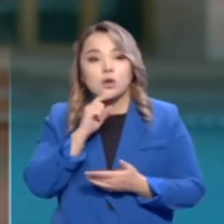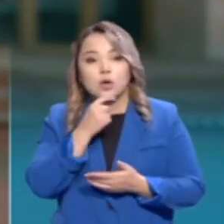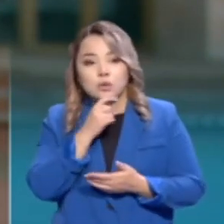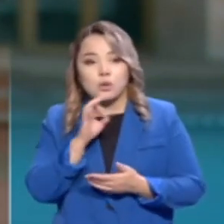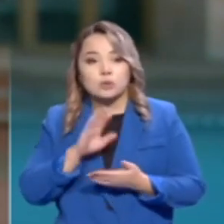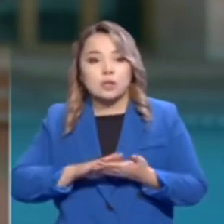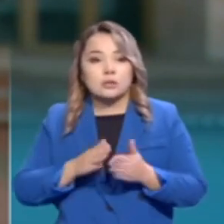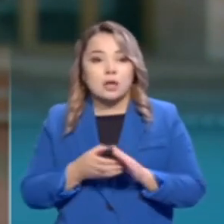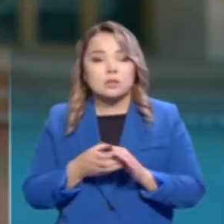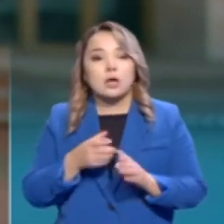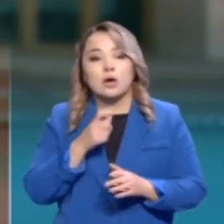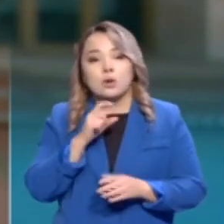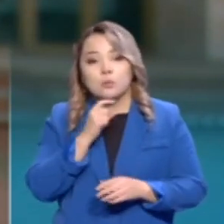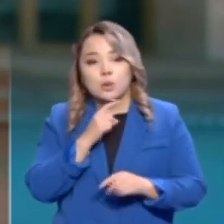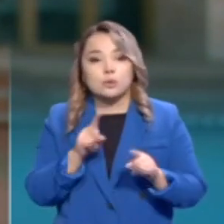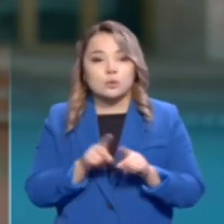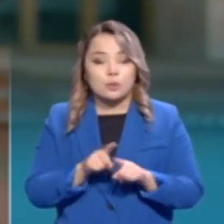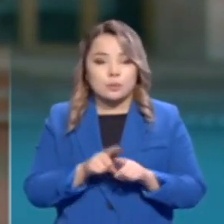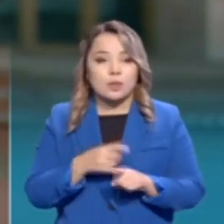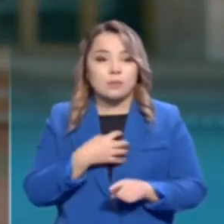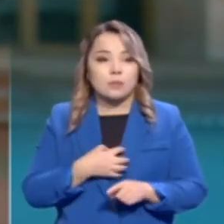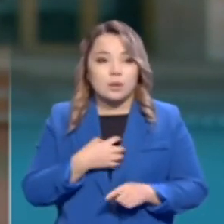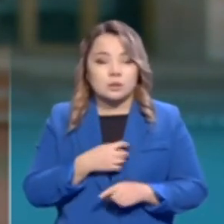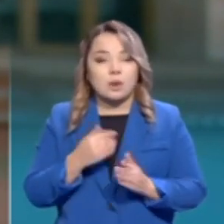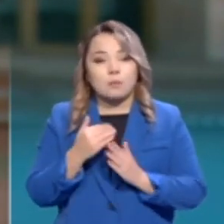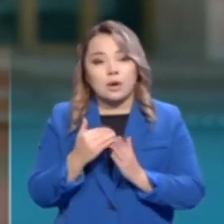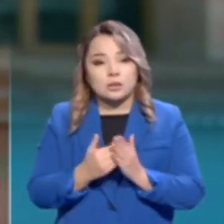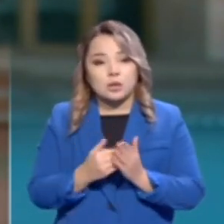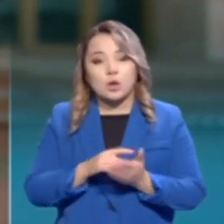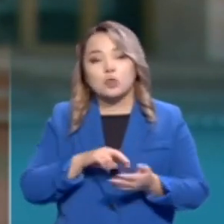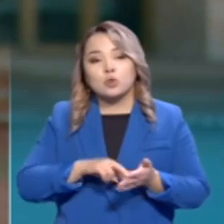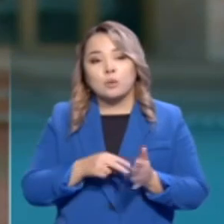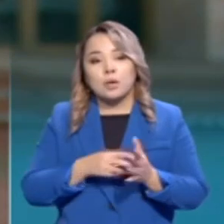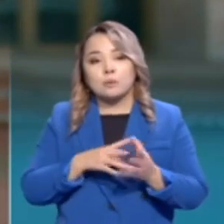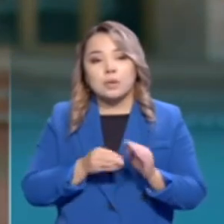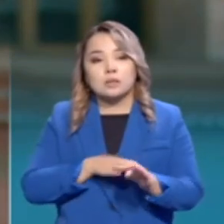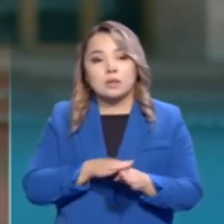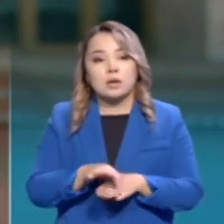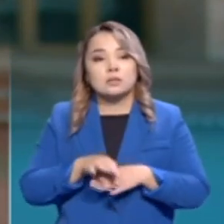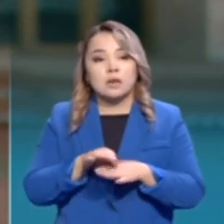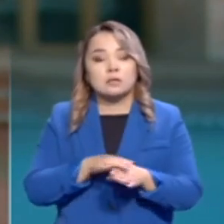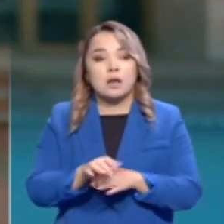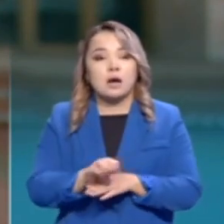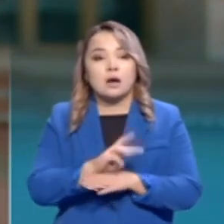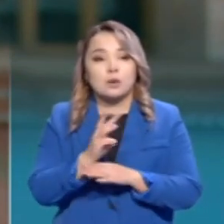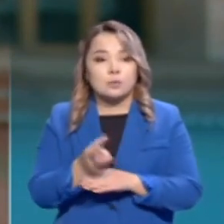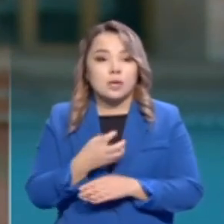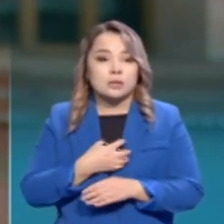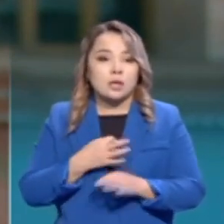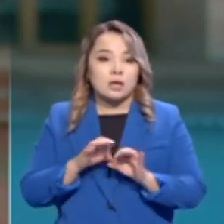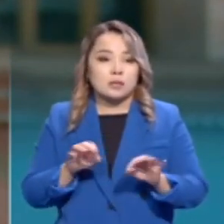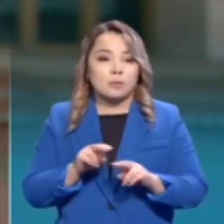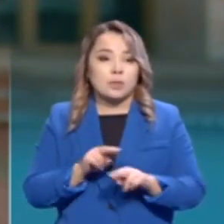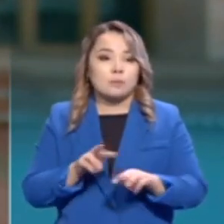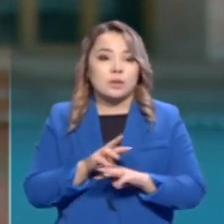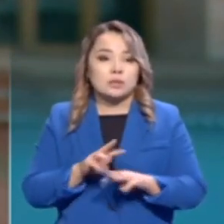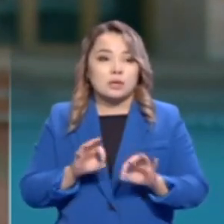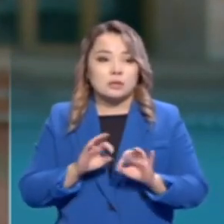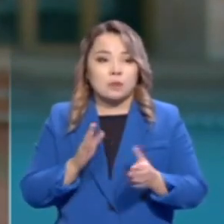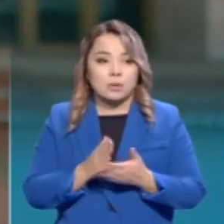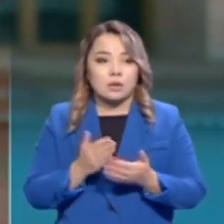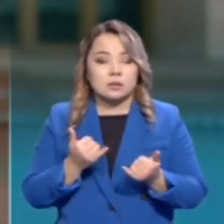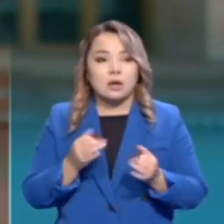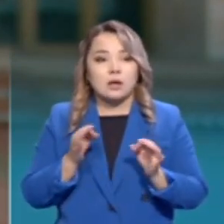Экономикалық, әлеуметтік және өзге де салалардағы тиісті мен жобалардың жүзеге асуын қамтамасыз ету қажет, деді премьер-министр.